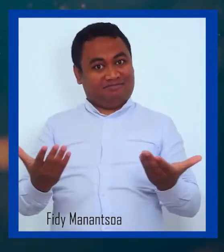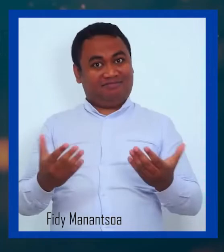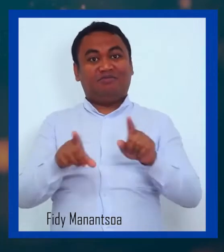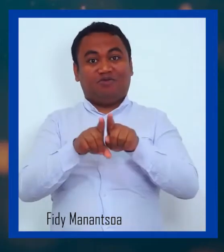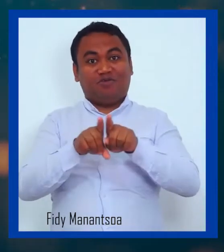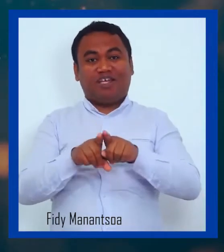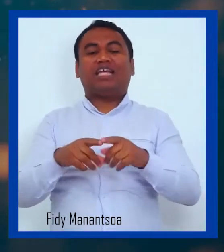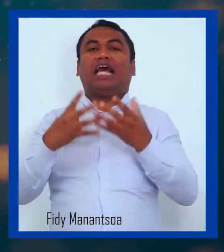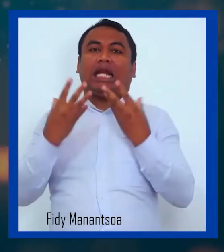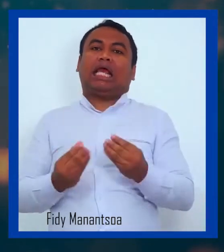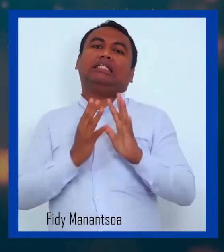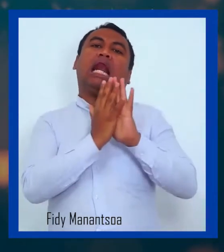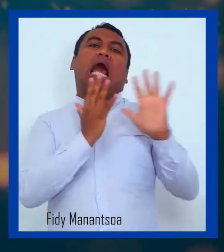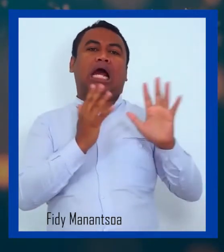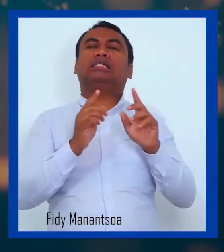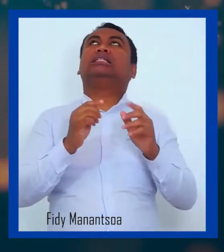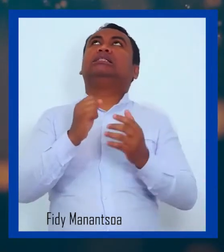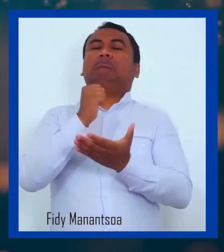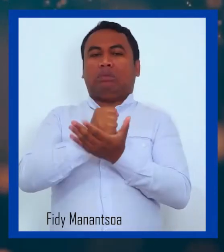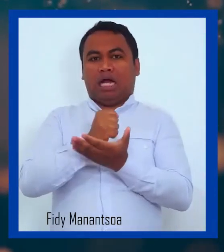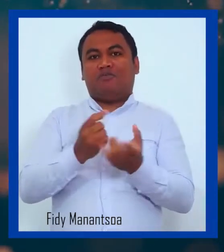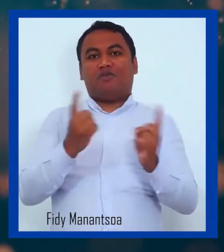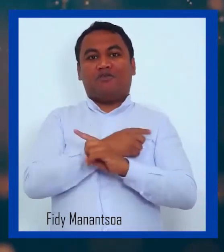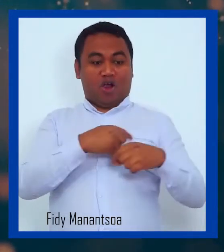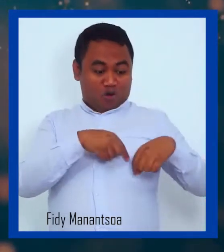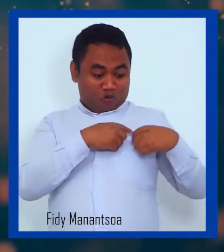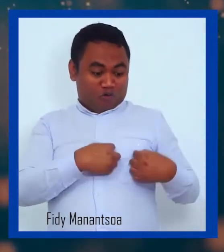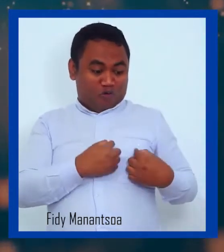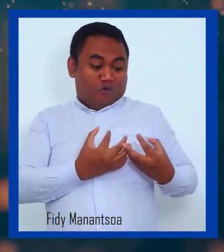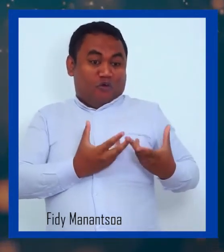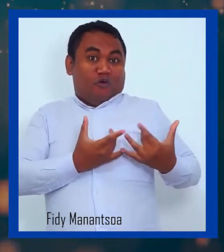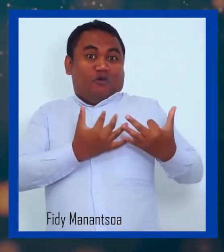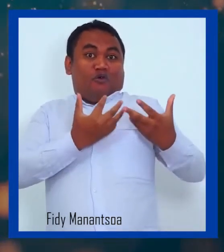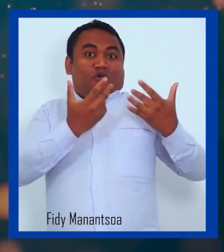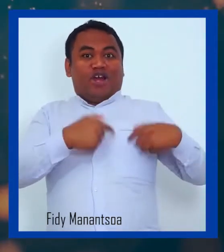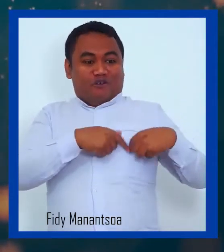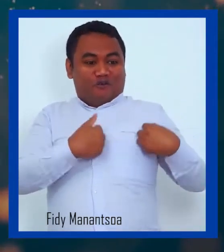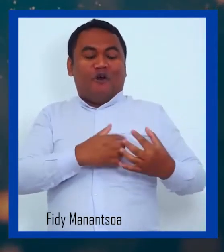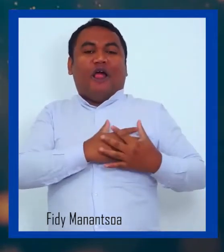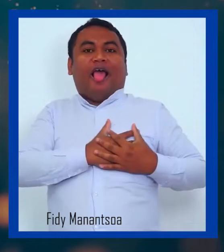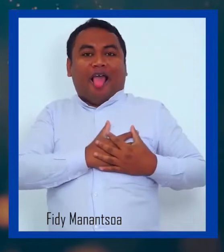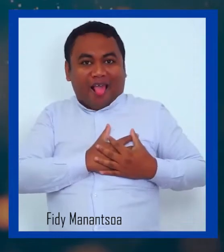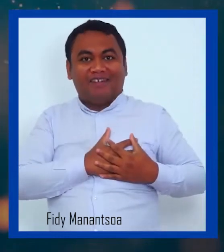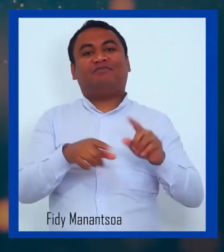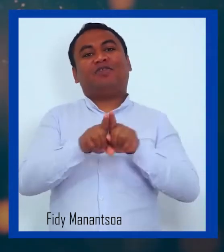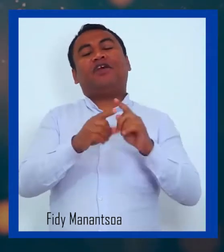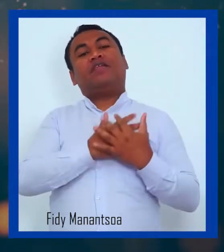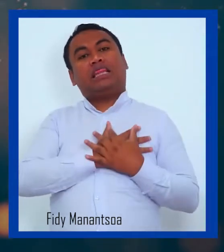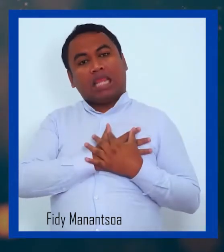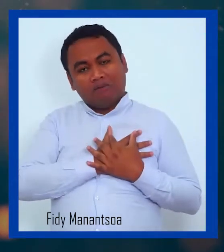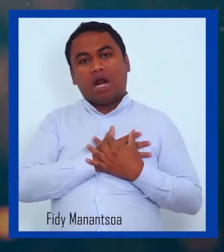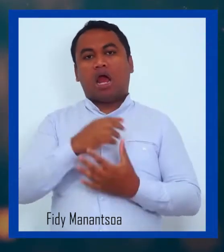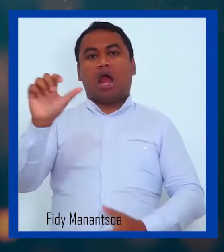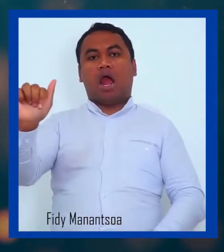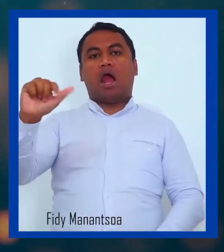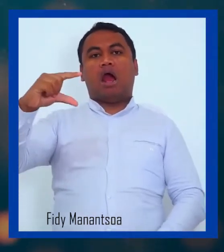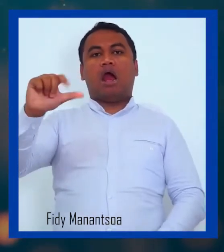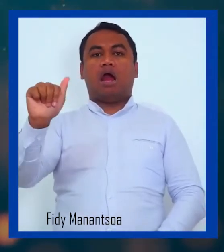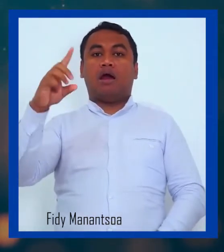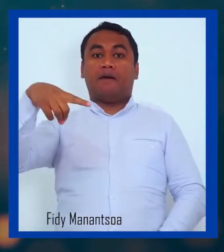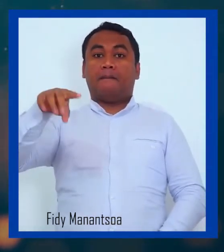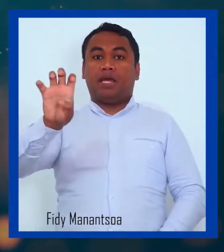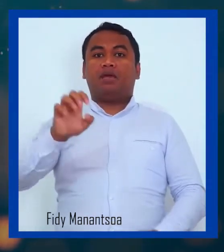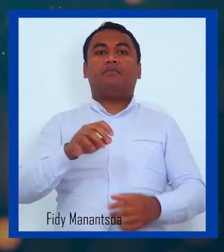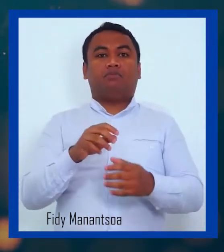ho resy lahatra koa ianao ny fitiavana an'Andriamanitra. Izany hoe hiredareda ilay fitiavana agape ao anatinao. Ary ny olona resy lahatra